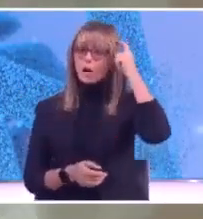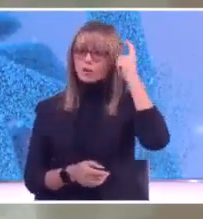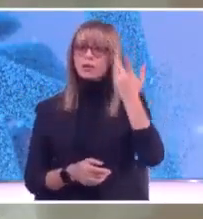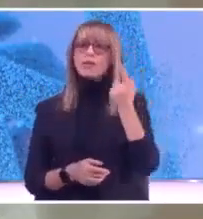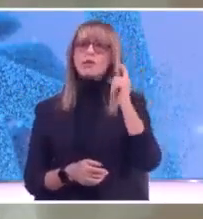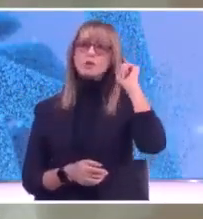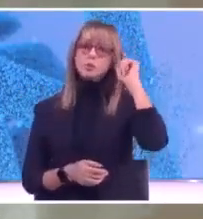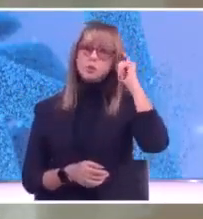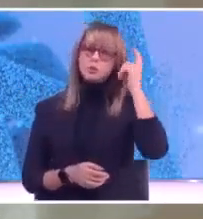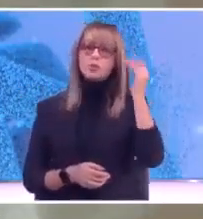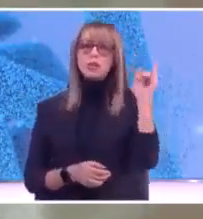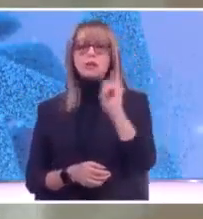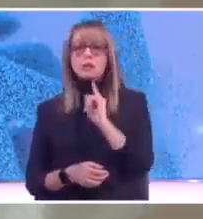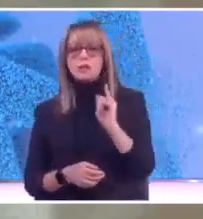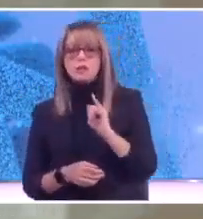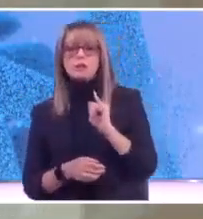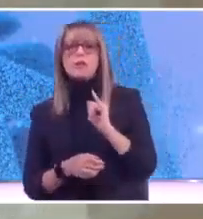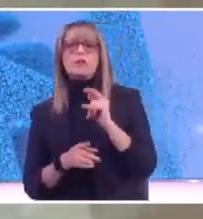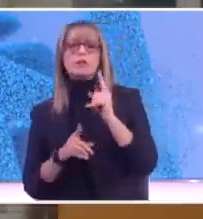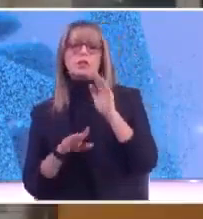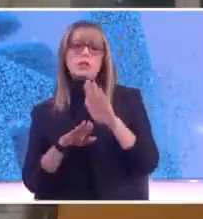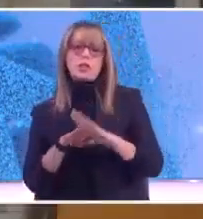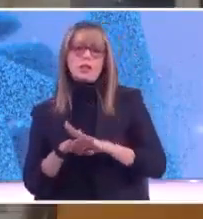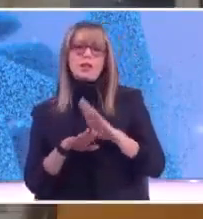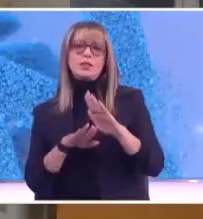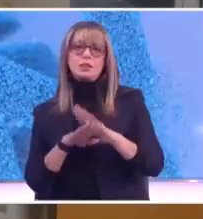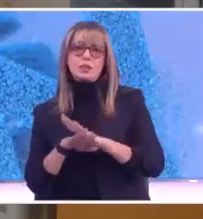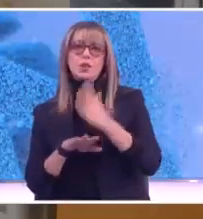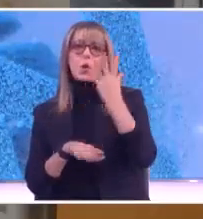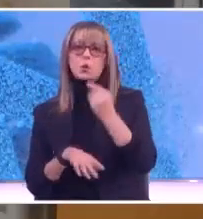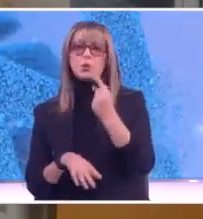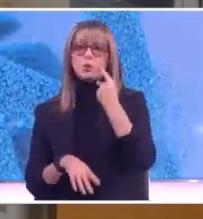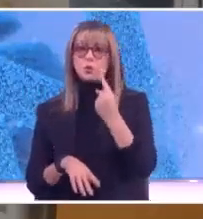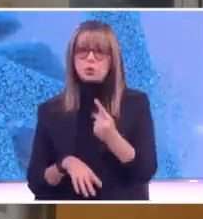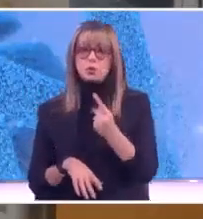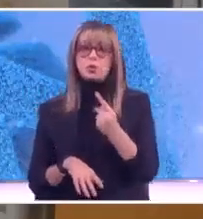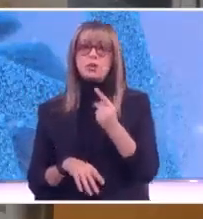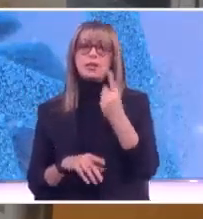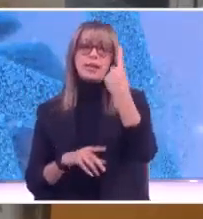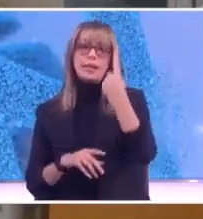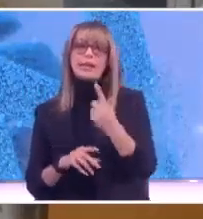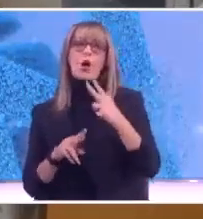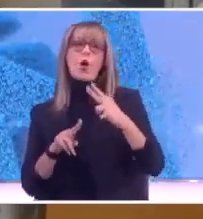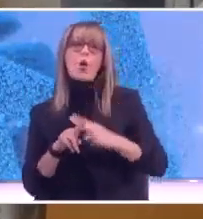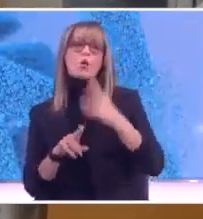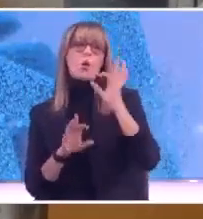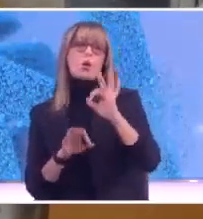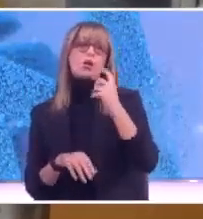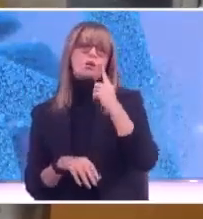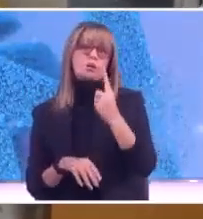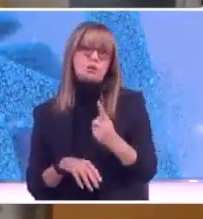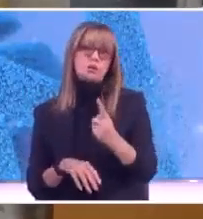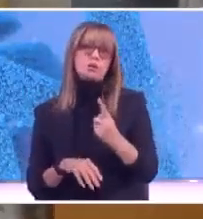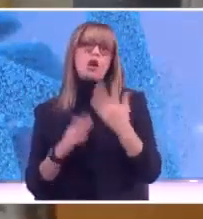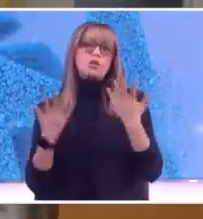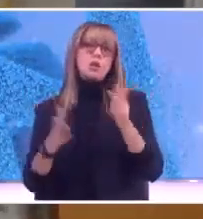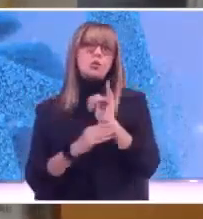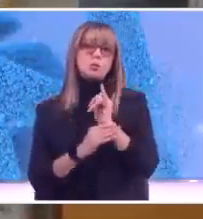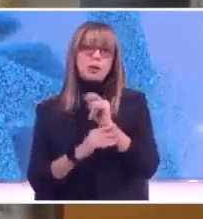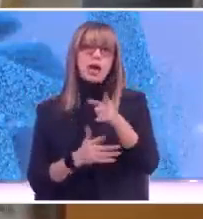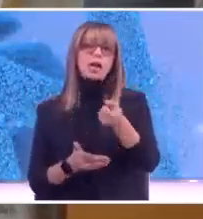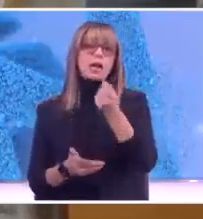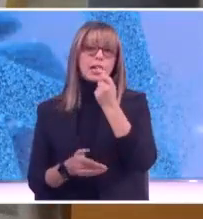ve düşünmedeki zayıflamayı yavaşlatabileceğini gösteren türünün ilk örneği olarak gösteriliyor.